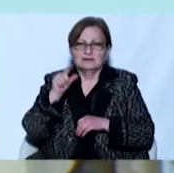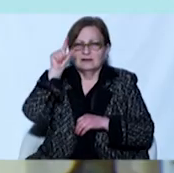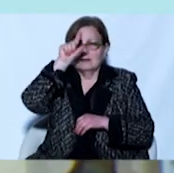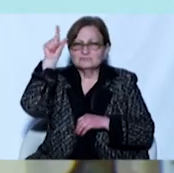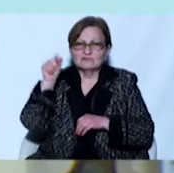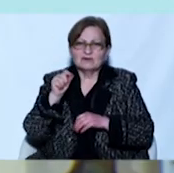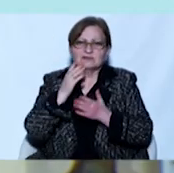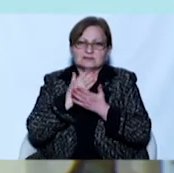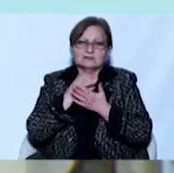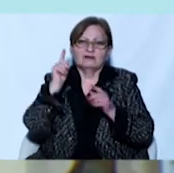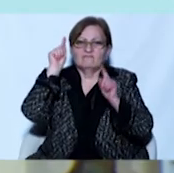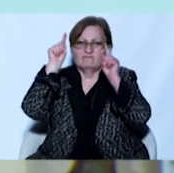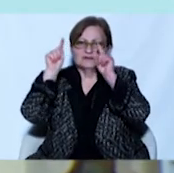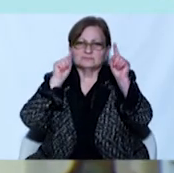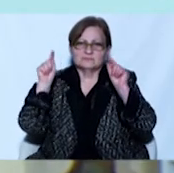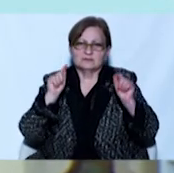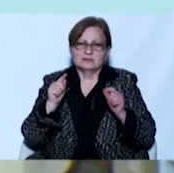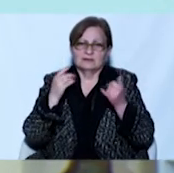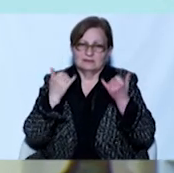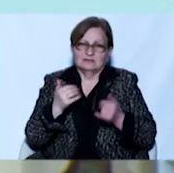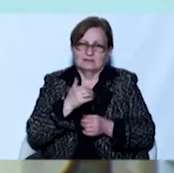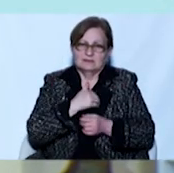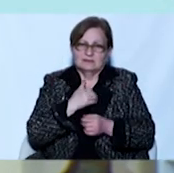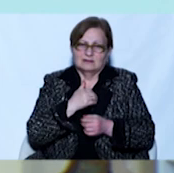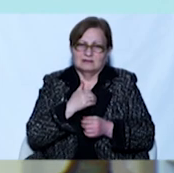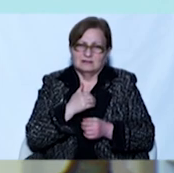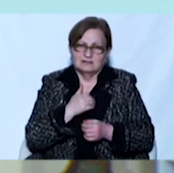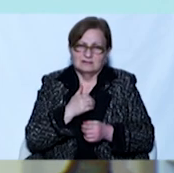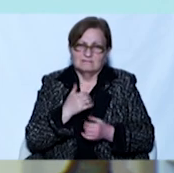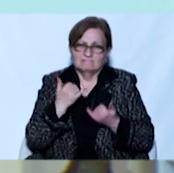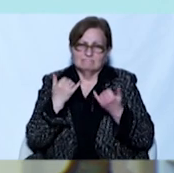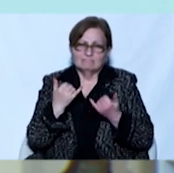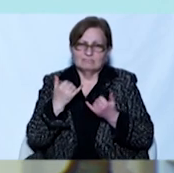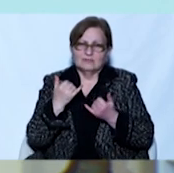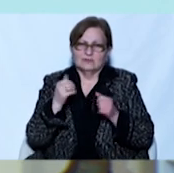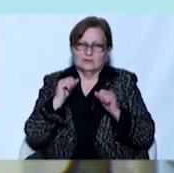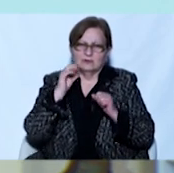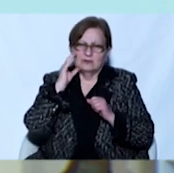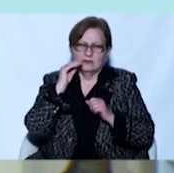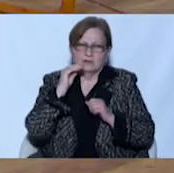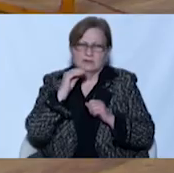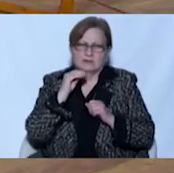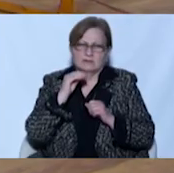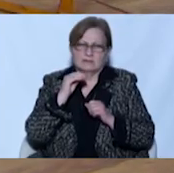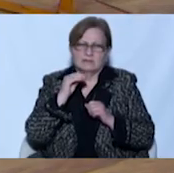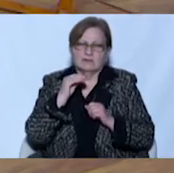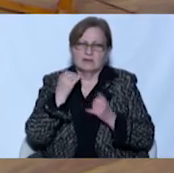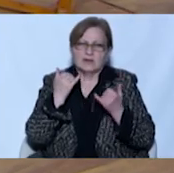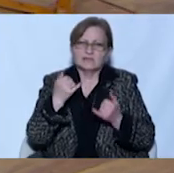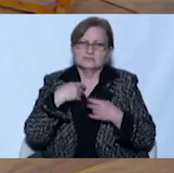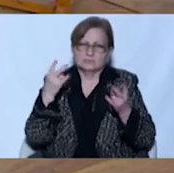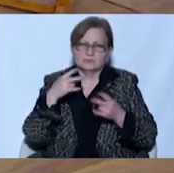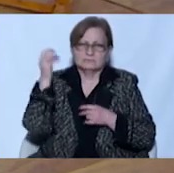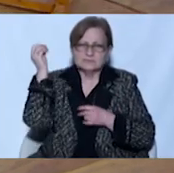და ვარსკვლავიანი. ახლაც გვინდა მზე, რადგან როცა თბილა, ვირუსები ვერაფერს დაგვაკლებს.